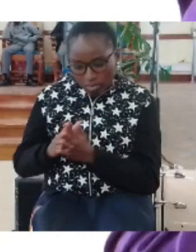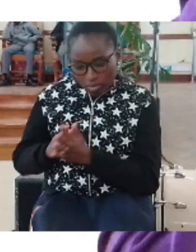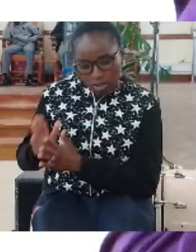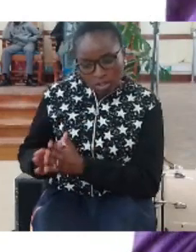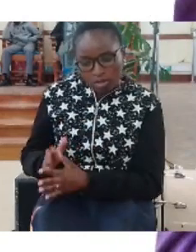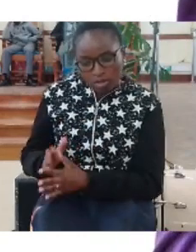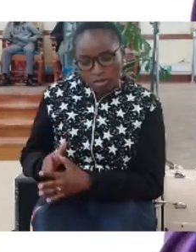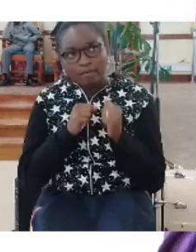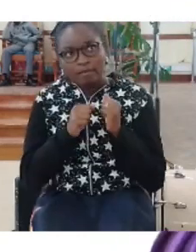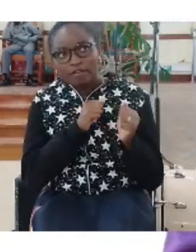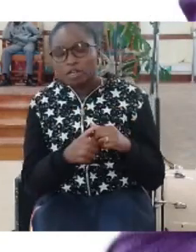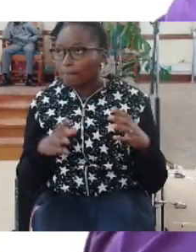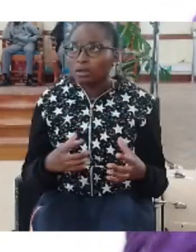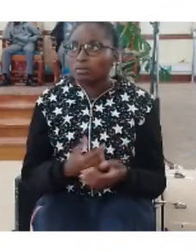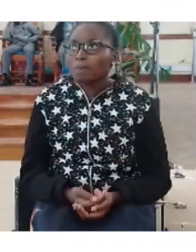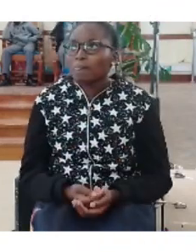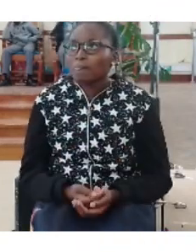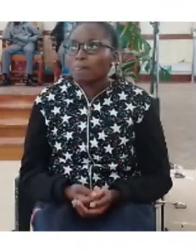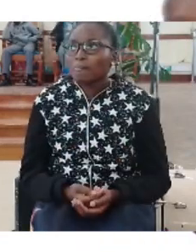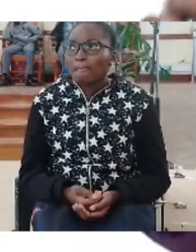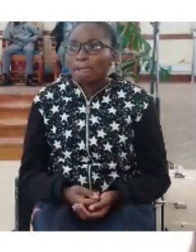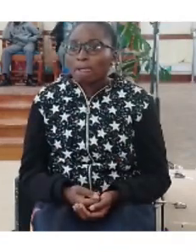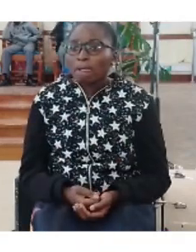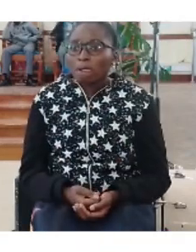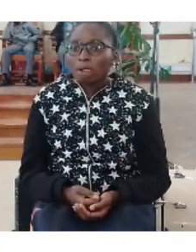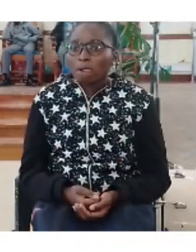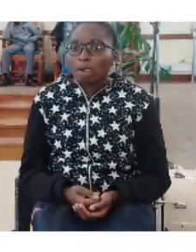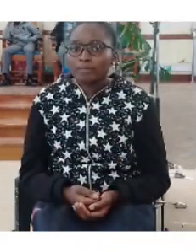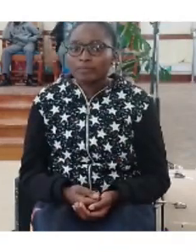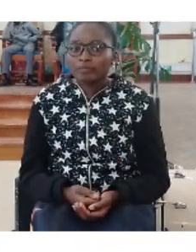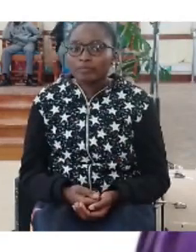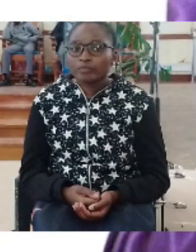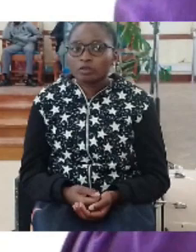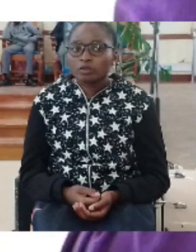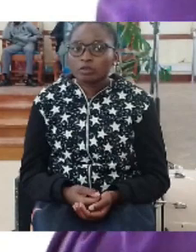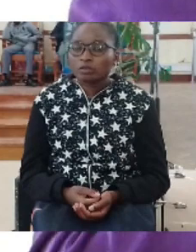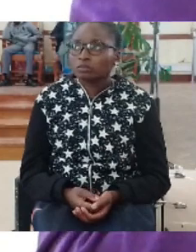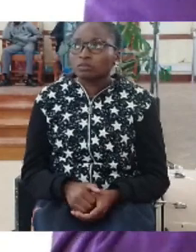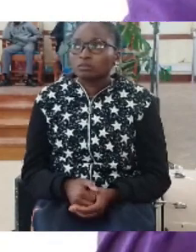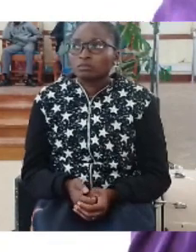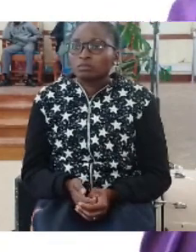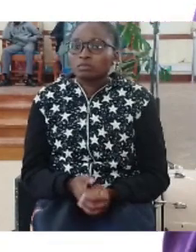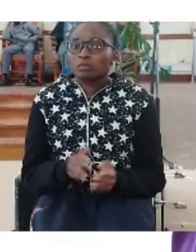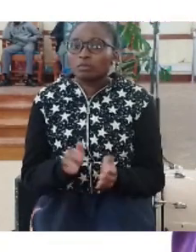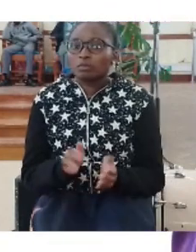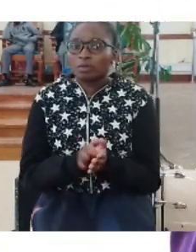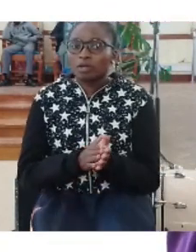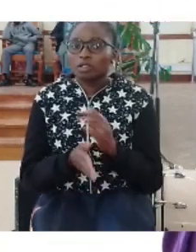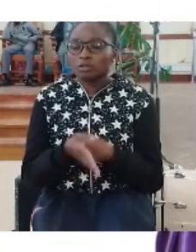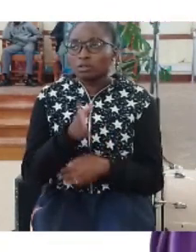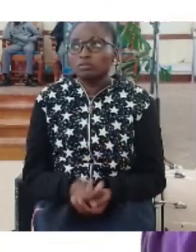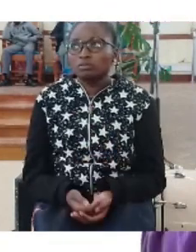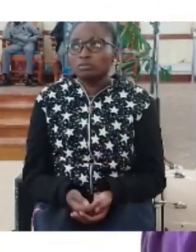rugendo-ini ona muini wa rwimbo rainire aroiga bara ni nene ndi rugendo-ini Bwana Yesu asifiwe